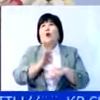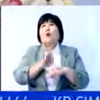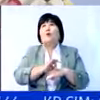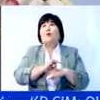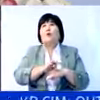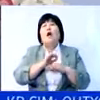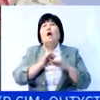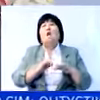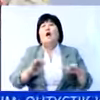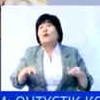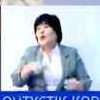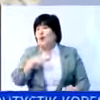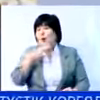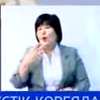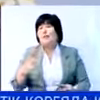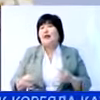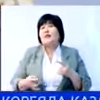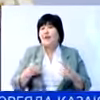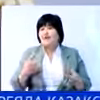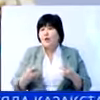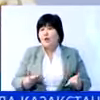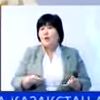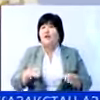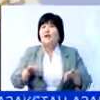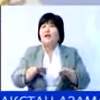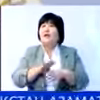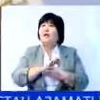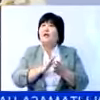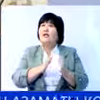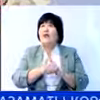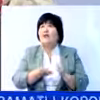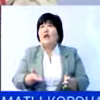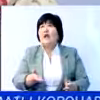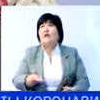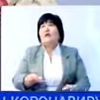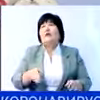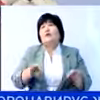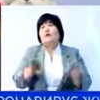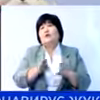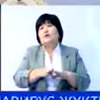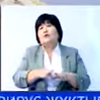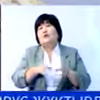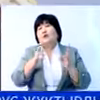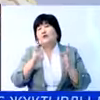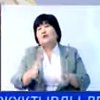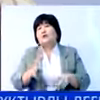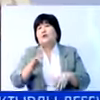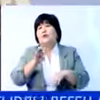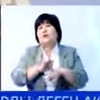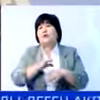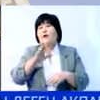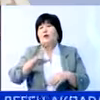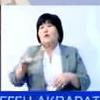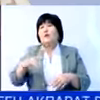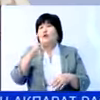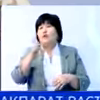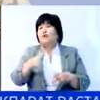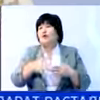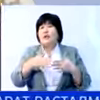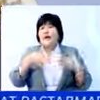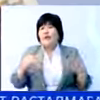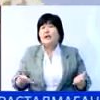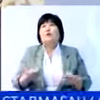ауру балалар көп жаңа неврологиялық жағдайында сондай қысымға тап болған балдар өте көп, 100-ден асады екен. Соның